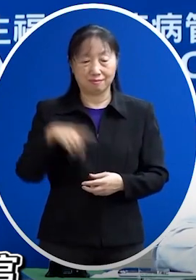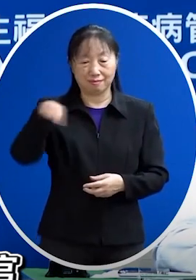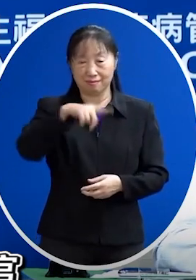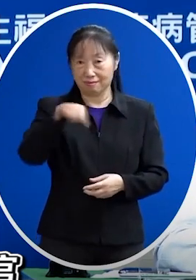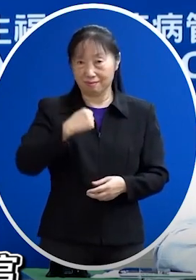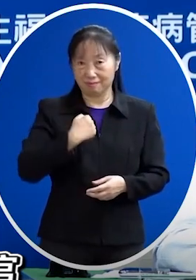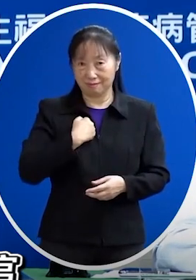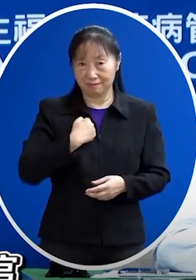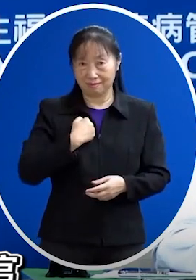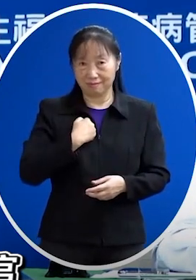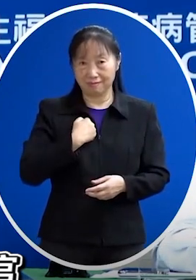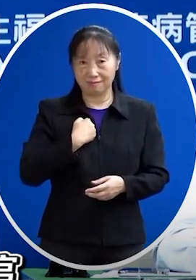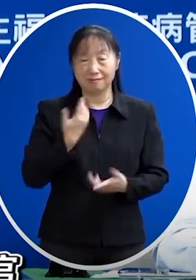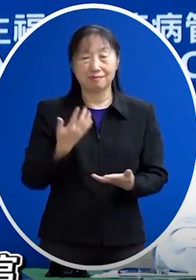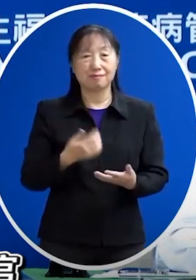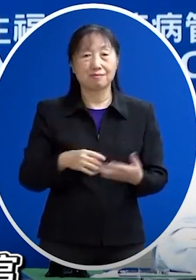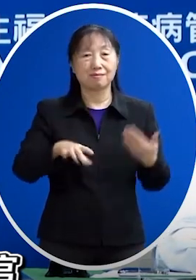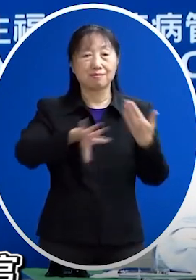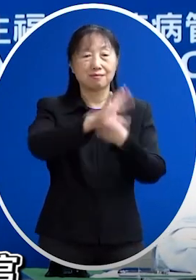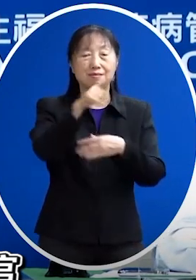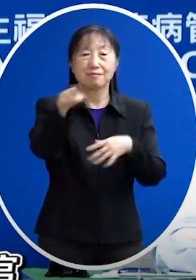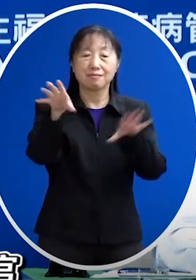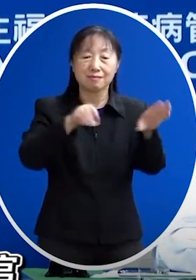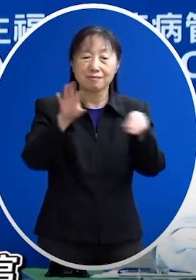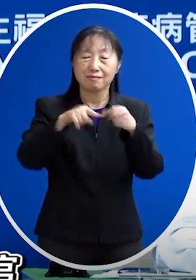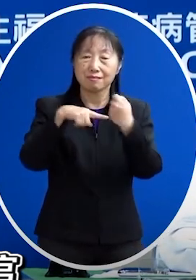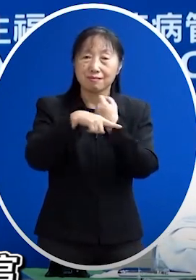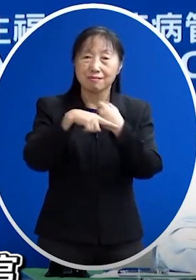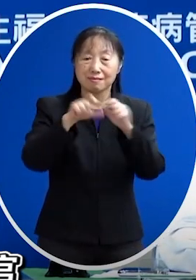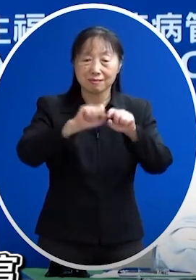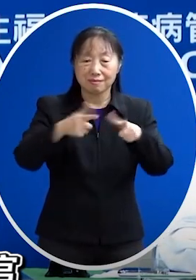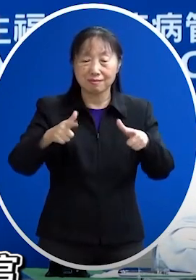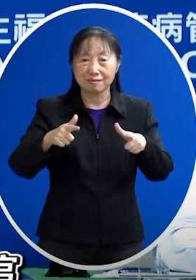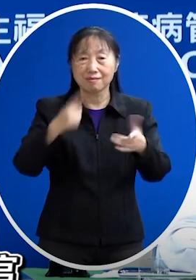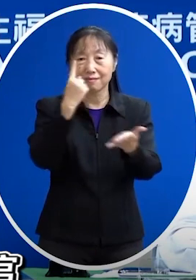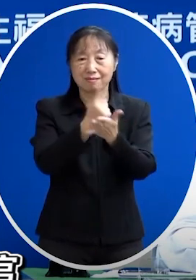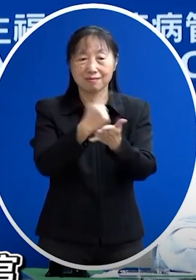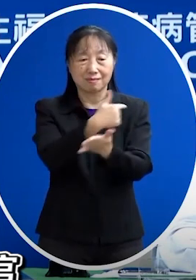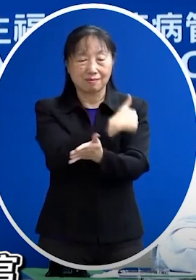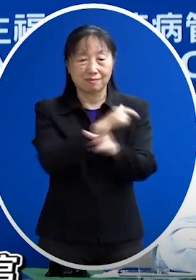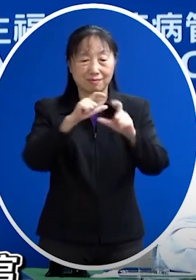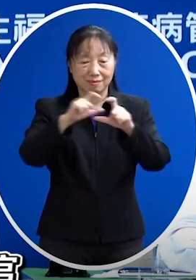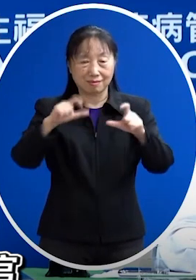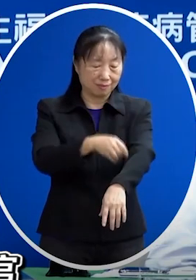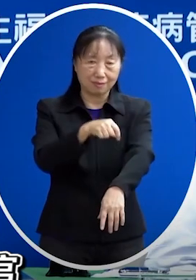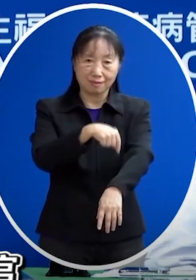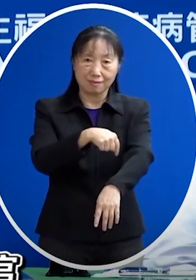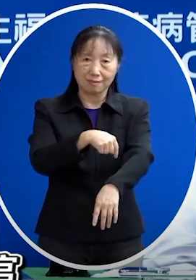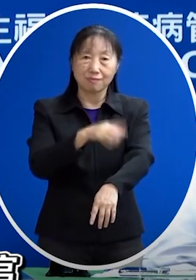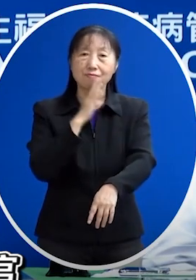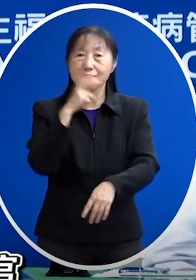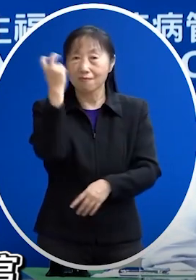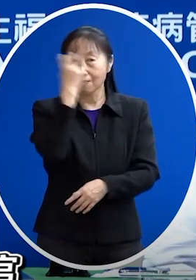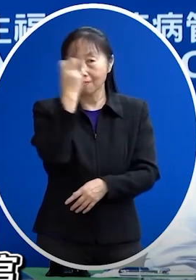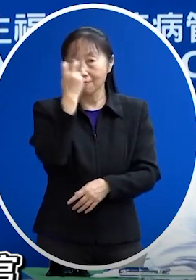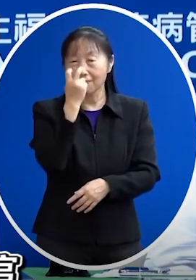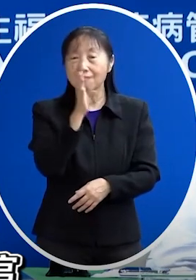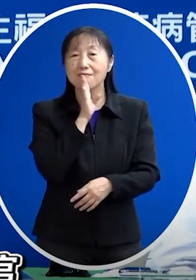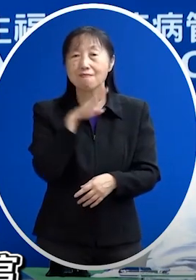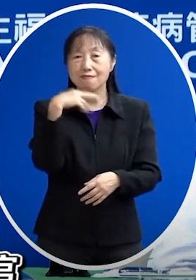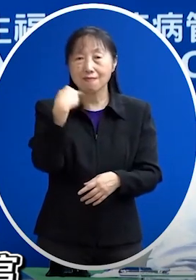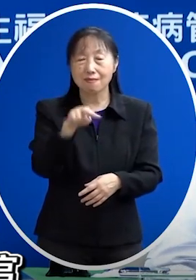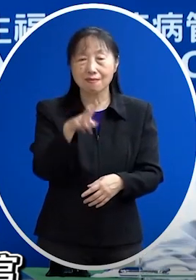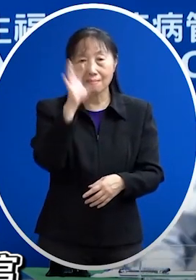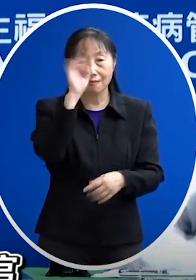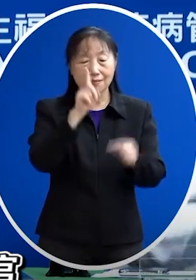在知道哈，从国际各种的研究，每一种疫苗都有它不同的一个保护力的检查，是做综合